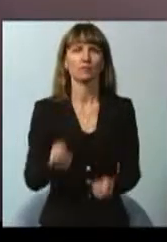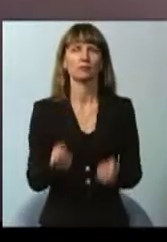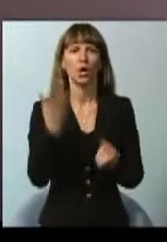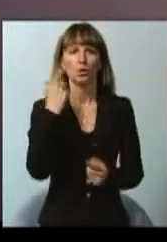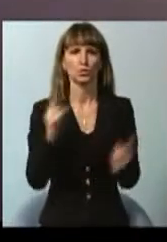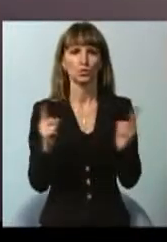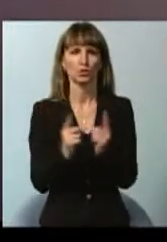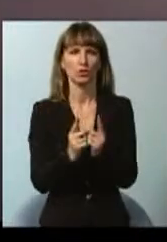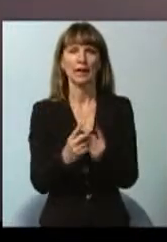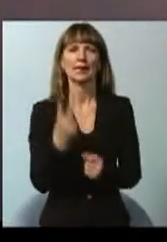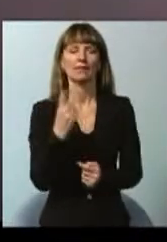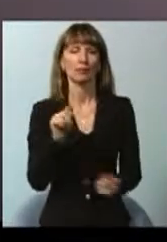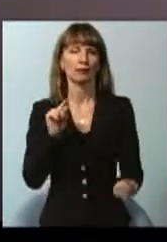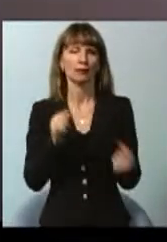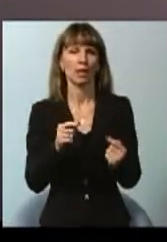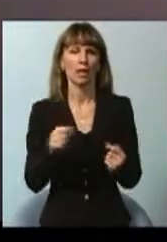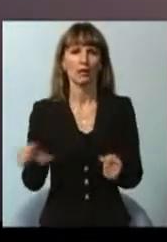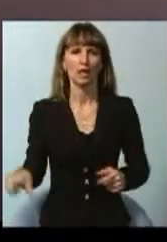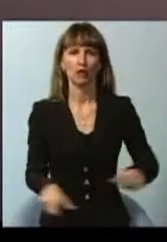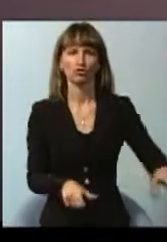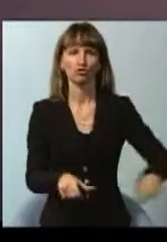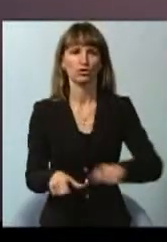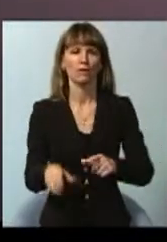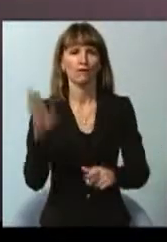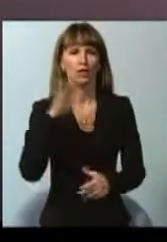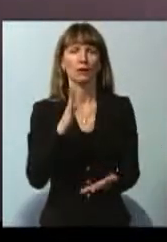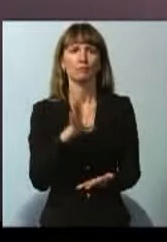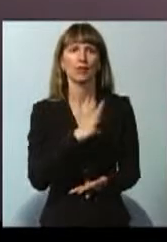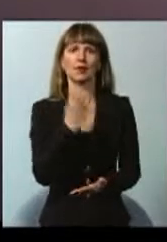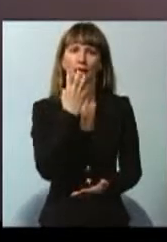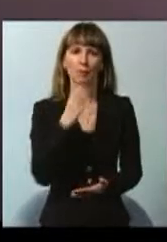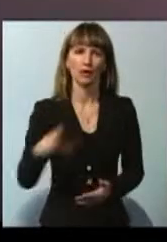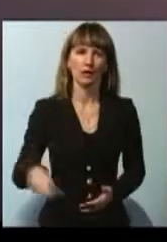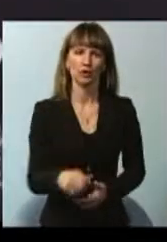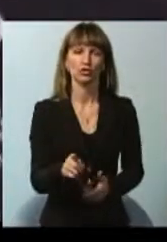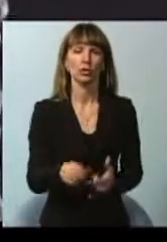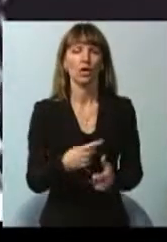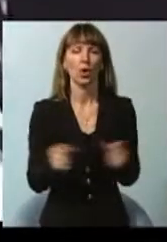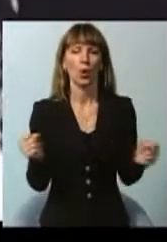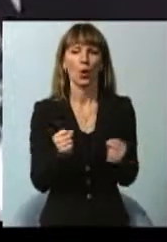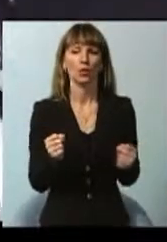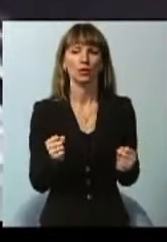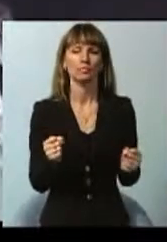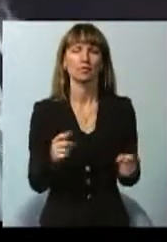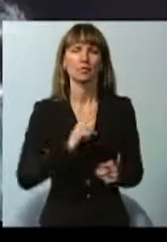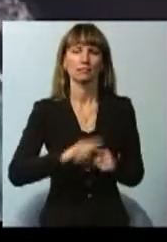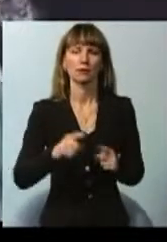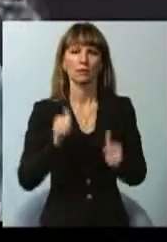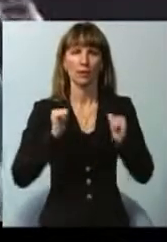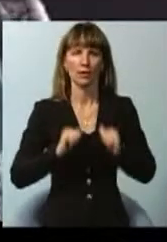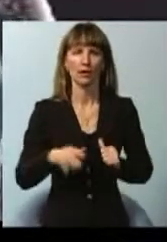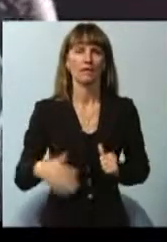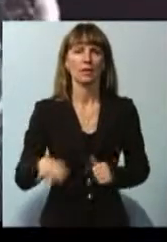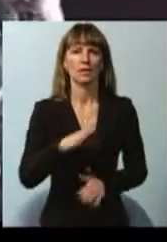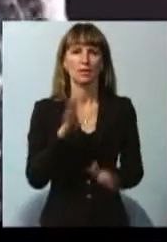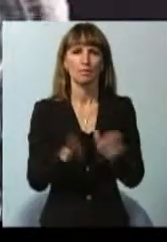коли зустрічаються дві протилежні течії. Адже у водоймах бувають теплі течії чи холодні, швидкі чи повільні. І всі вони